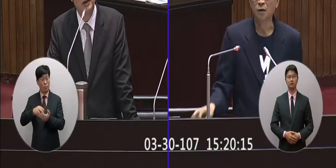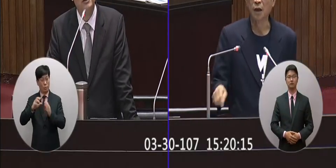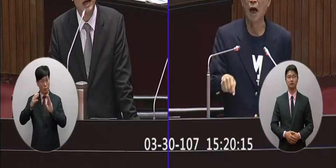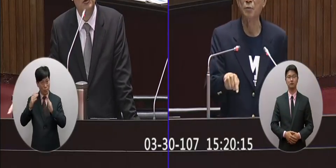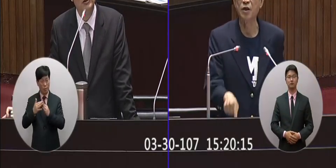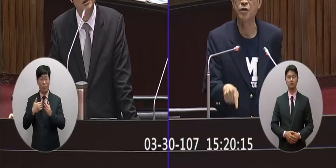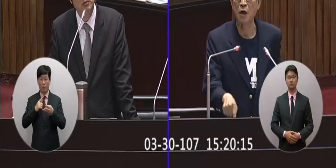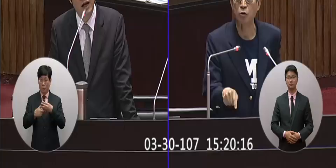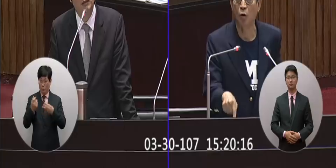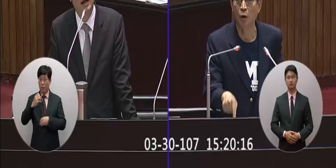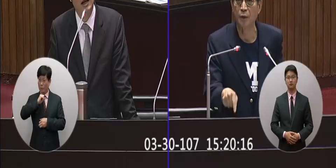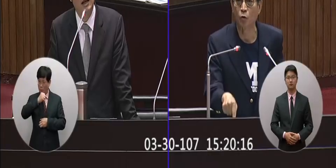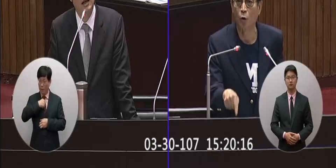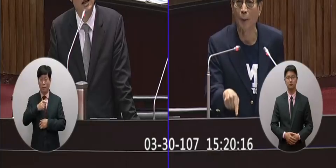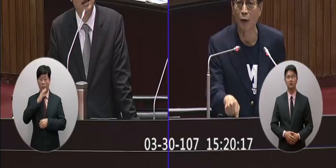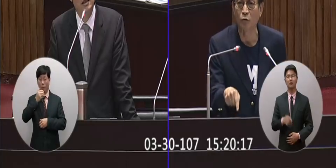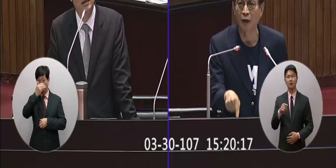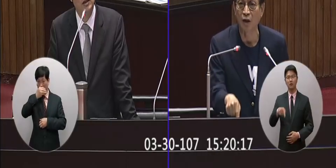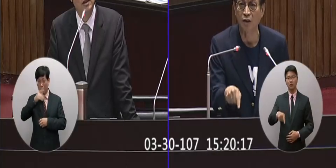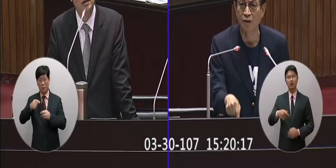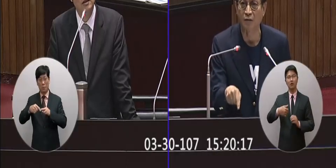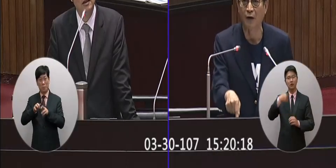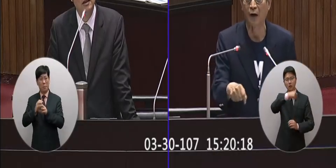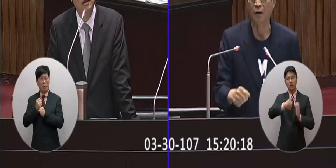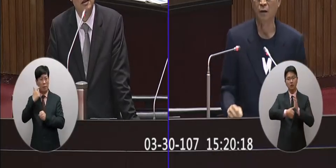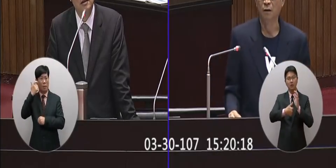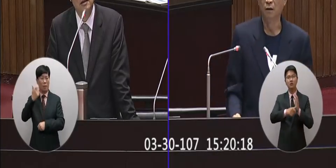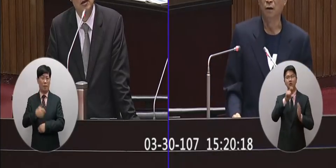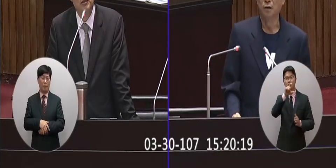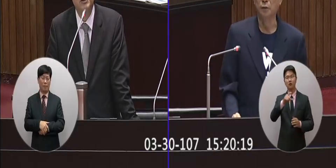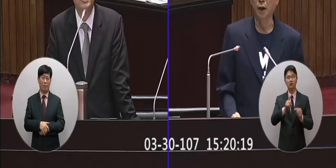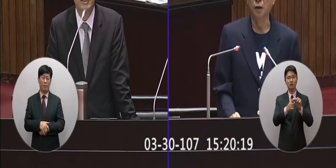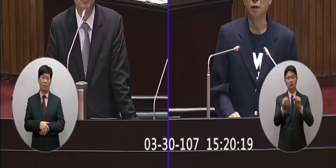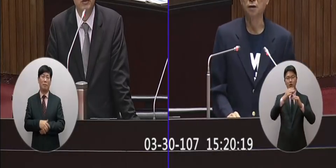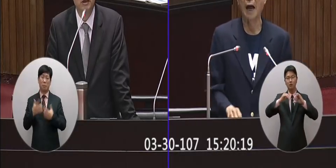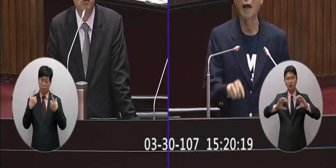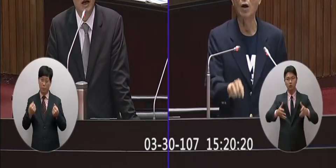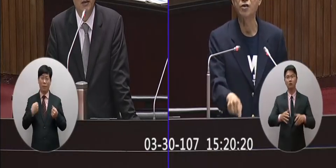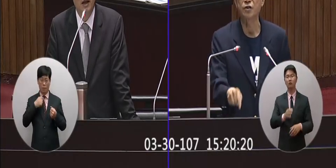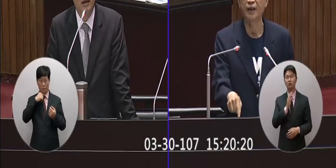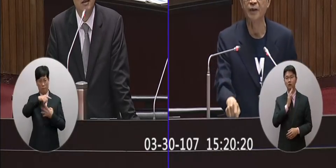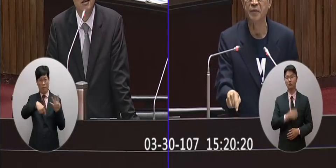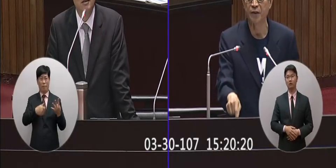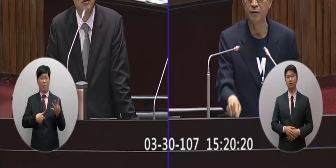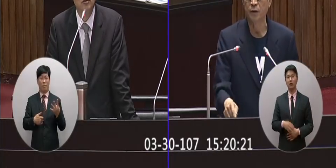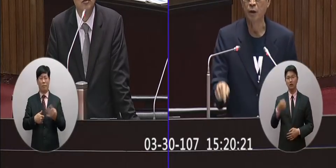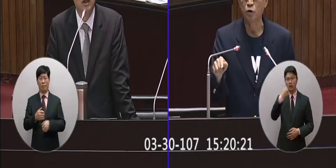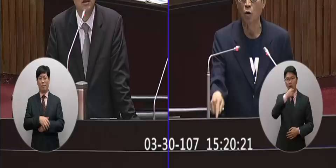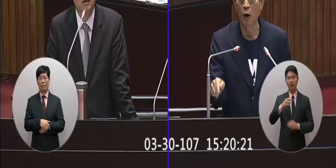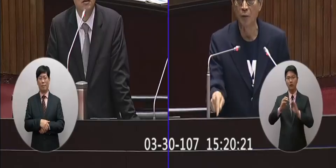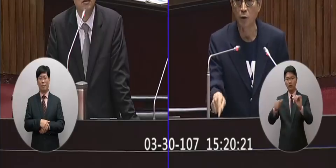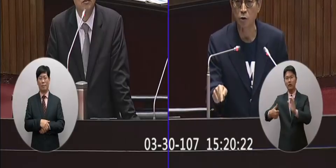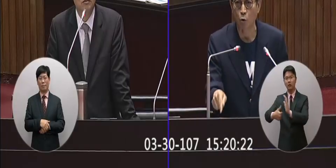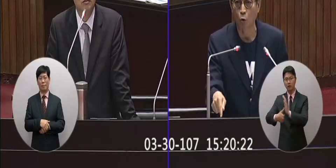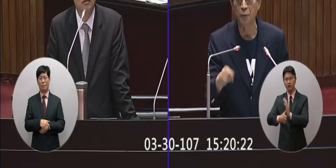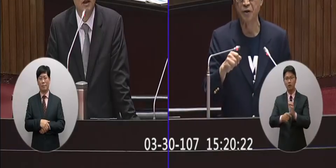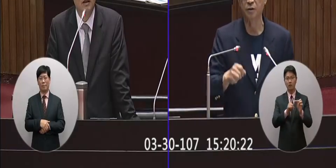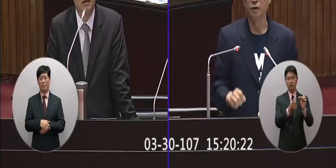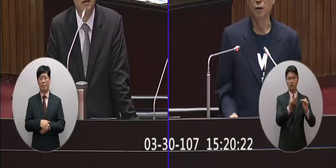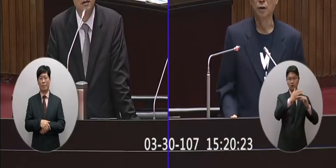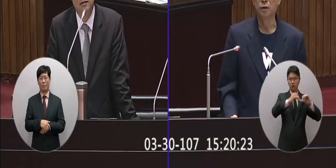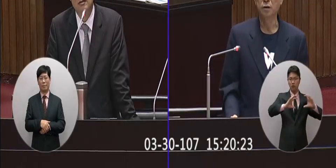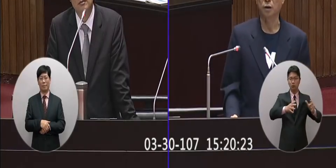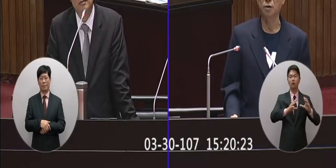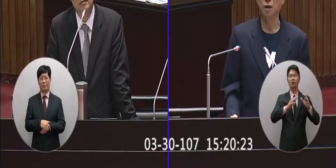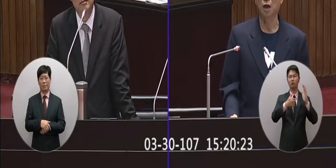权范围就是台澎金马嘛。 中华民国吧，如果按照你的讲法， 我们就是台澎金马嘛。 台湾是地名，中华民国是国